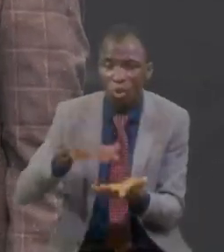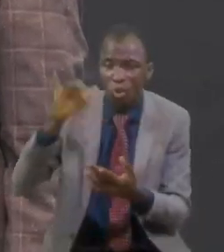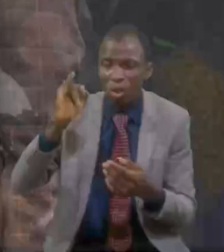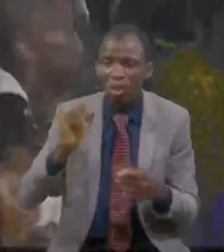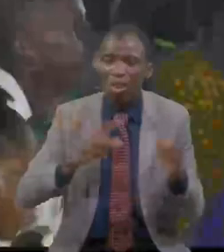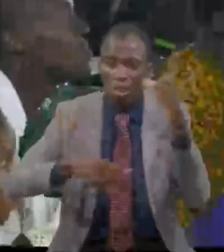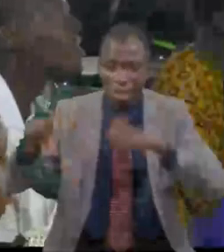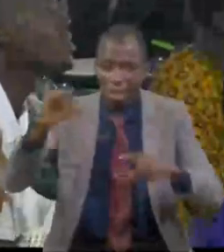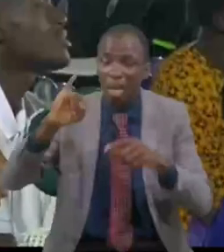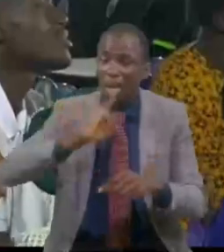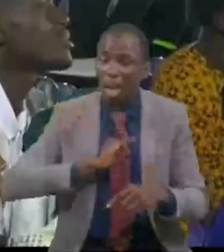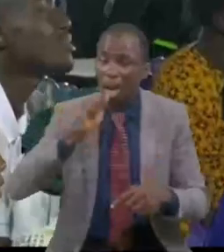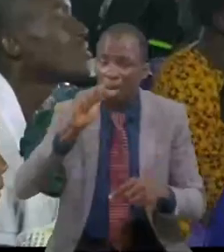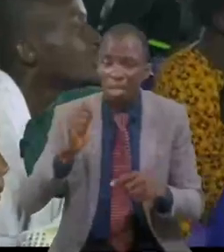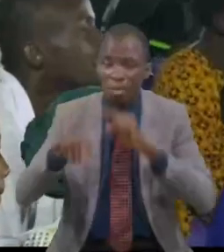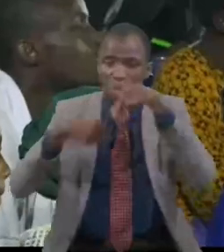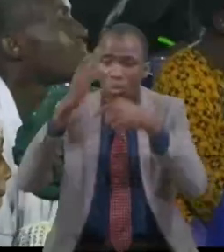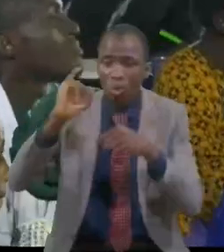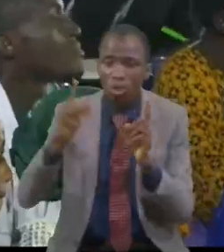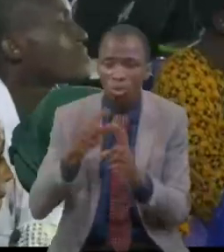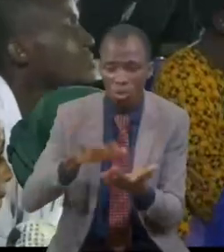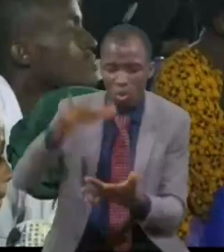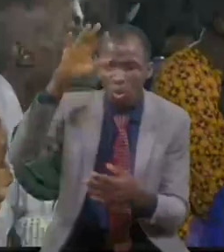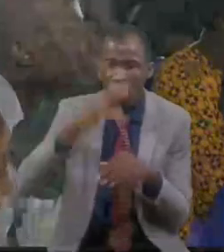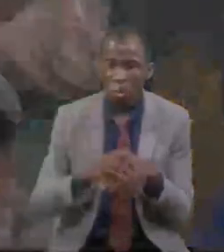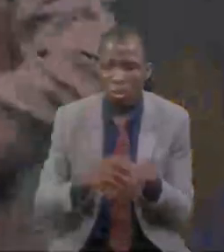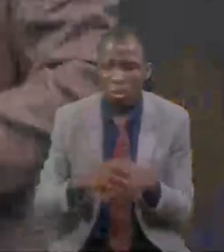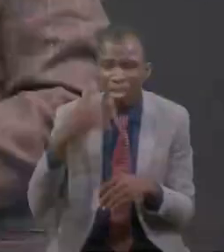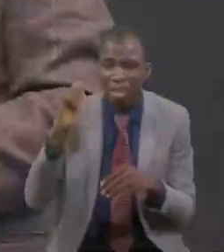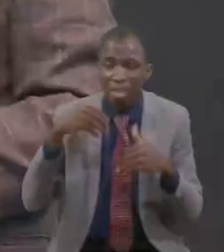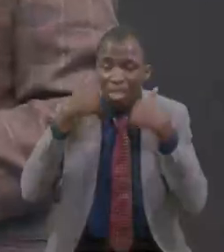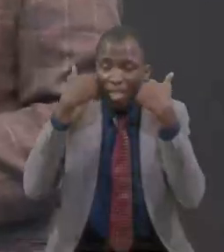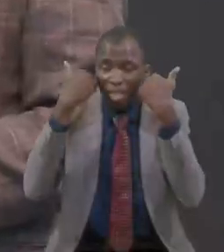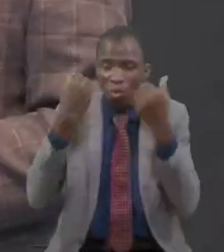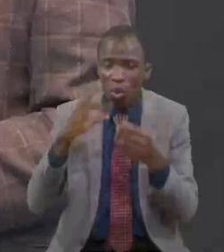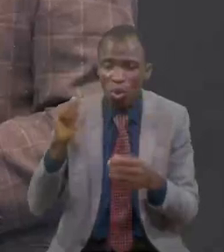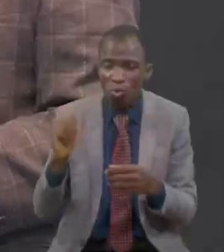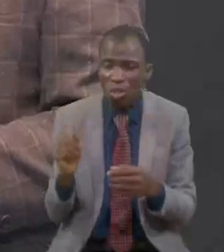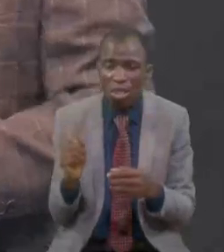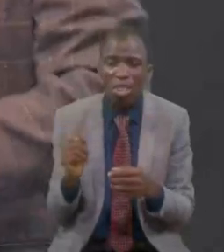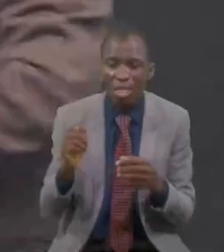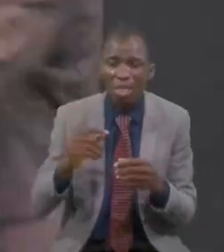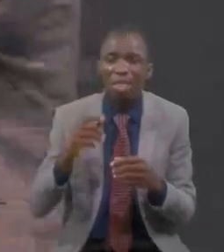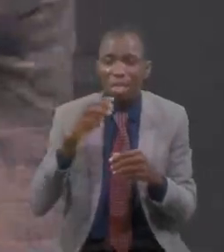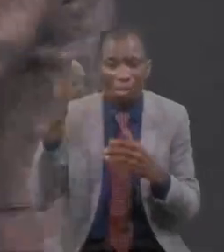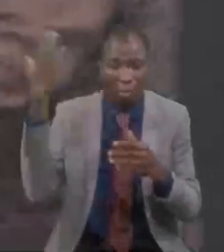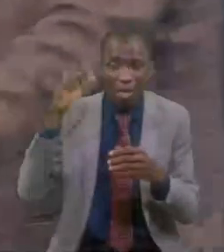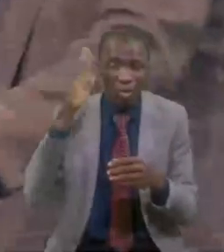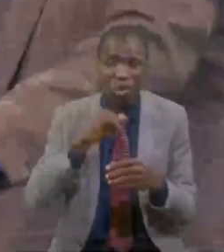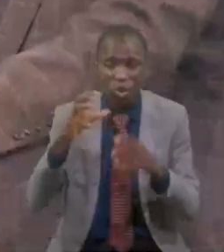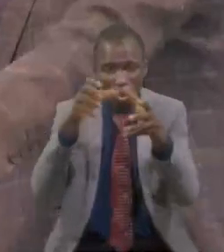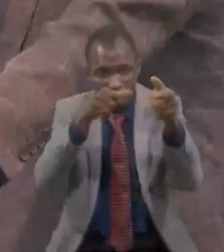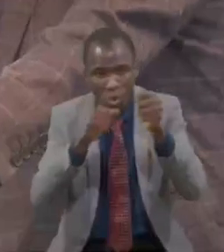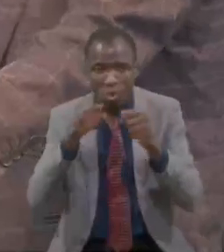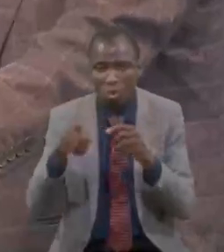j'irai à la gloire je vais à la gloire la honte du passé ne va pas vous